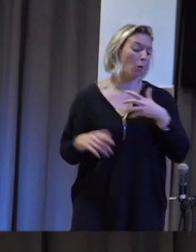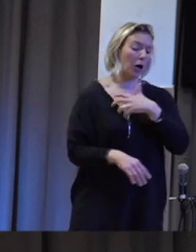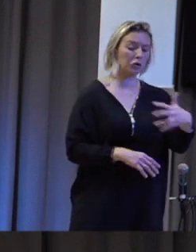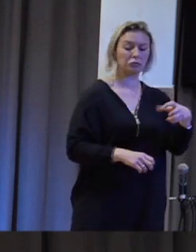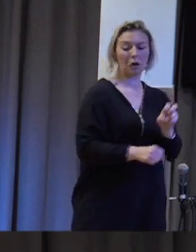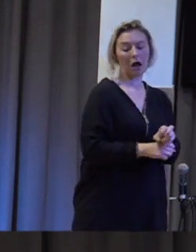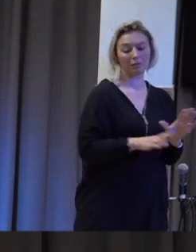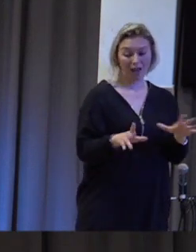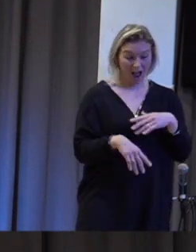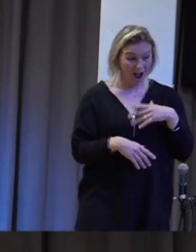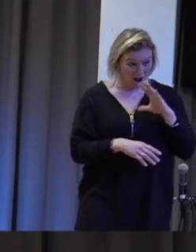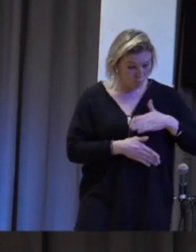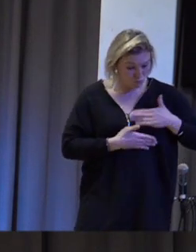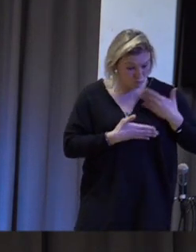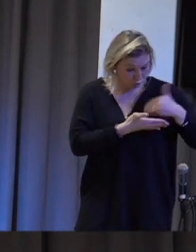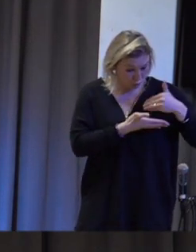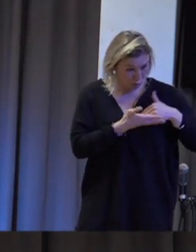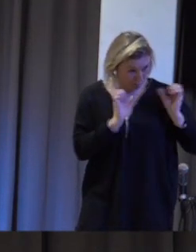demeurer en lui?